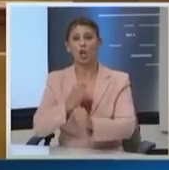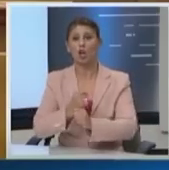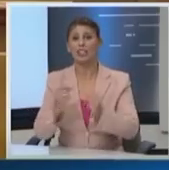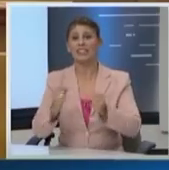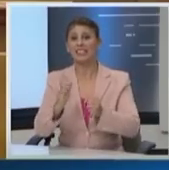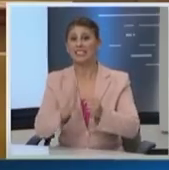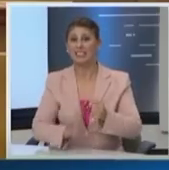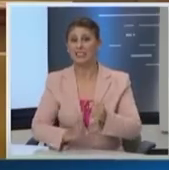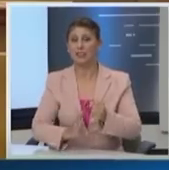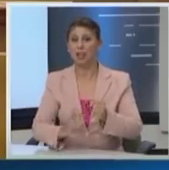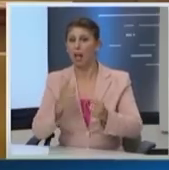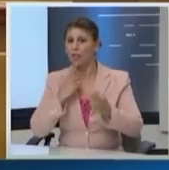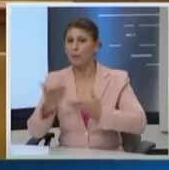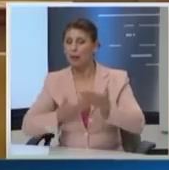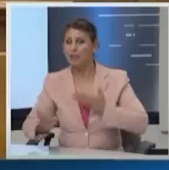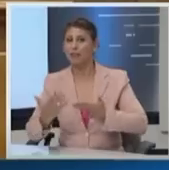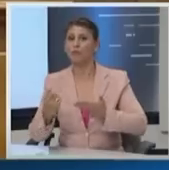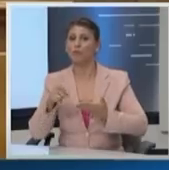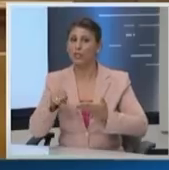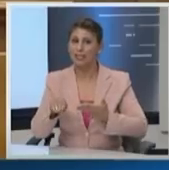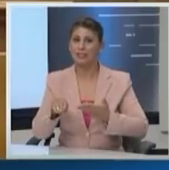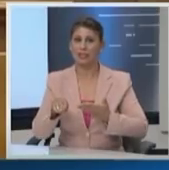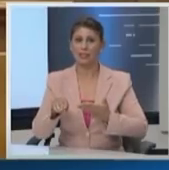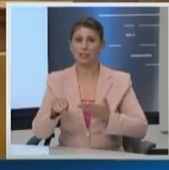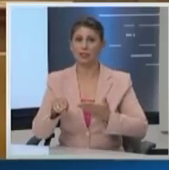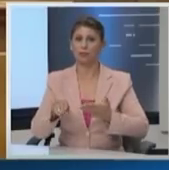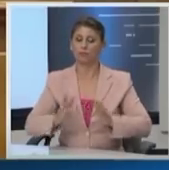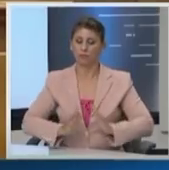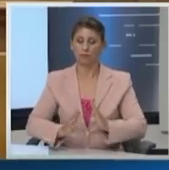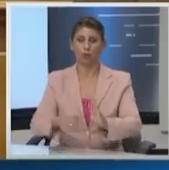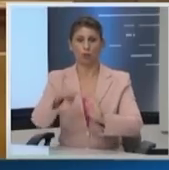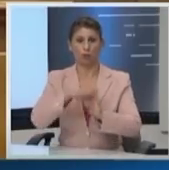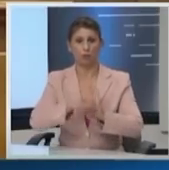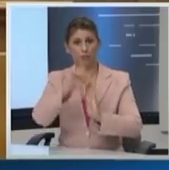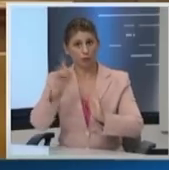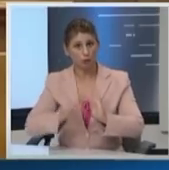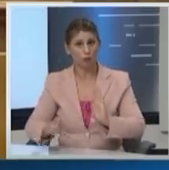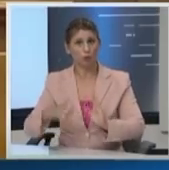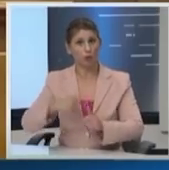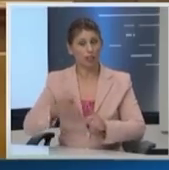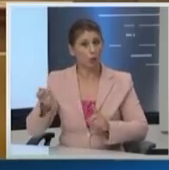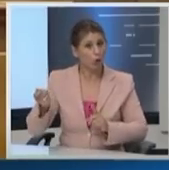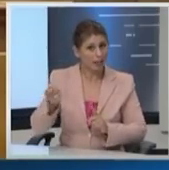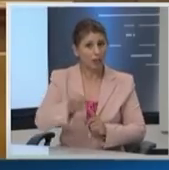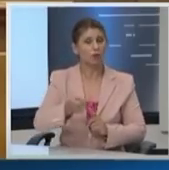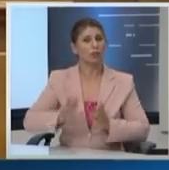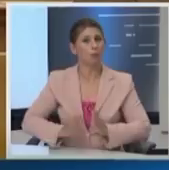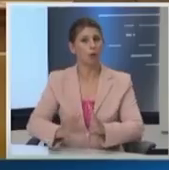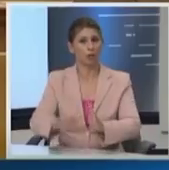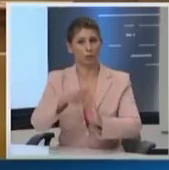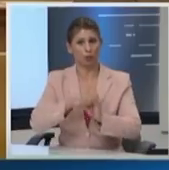κρίσης, διαπραγματεύσεις που αφορούσαν την πορεία του προγράμματος, τη βιωσιμότητα του ελληνικού χρέους και την πορεία του